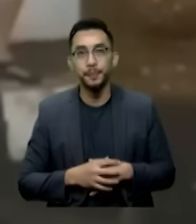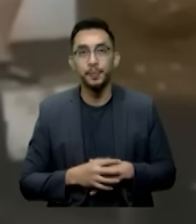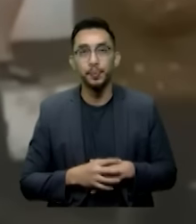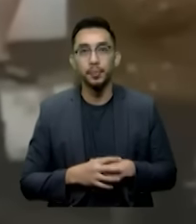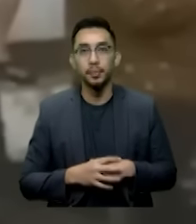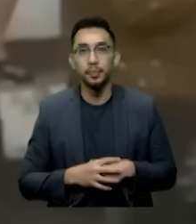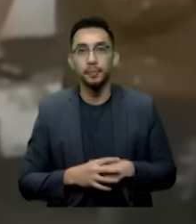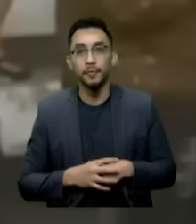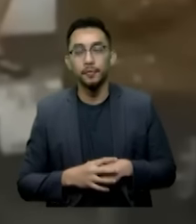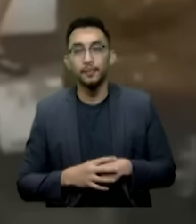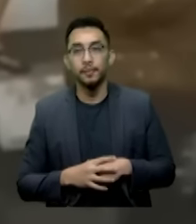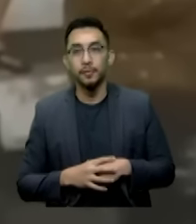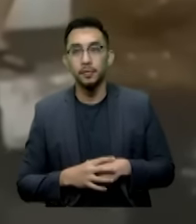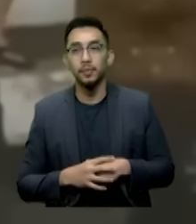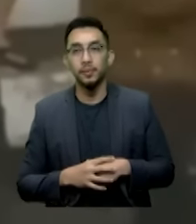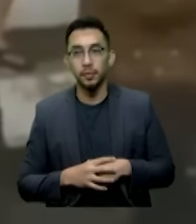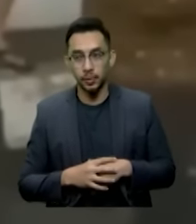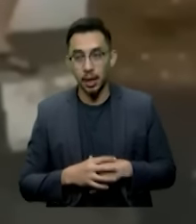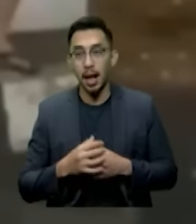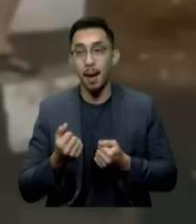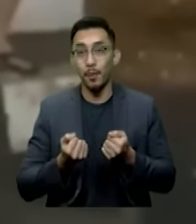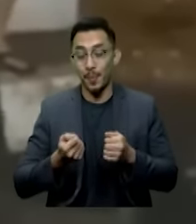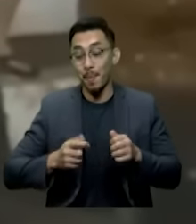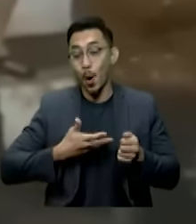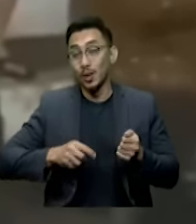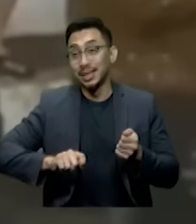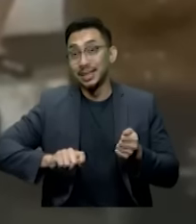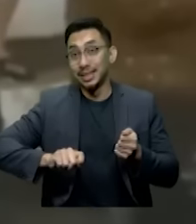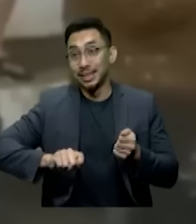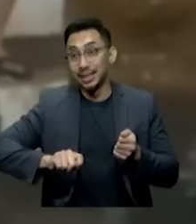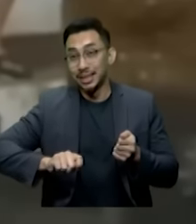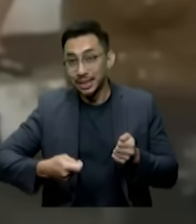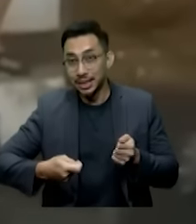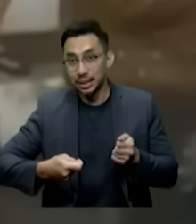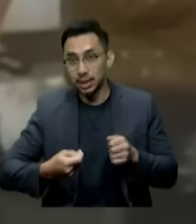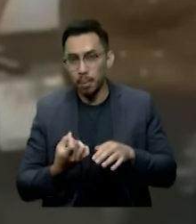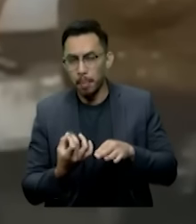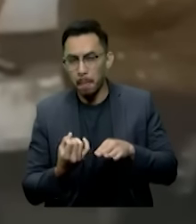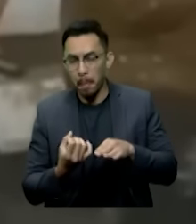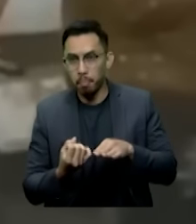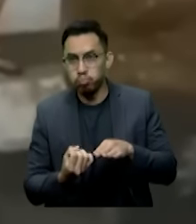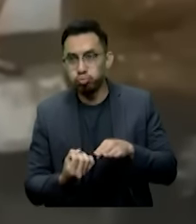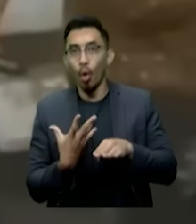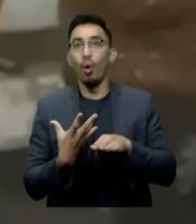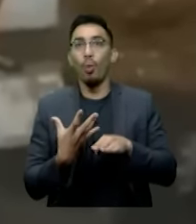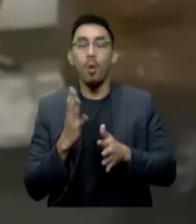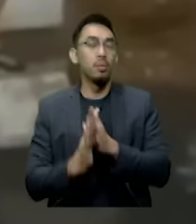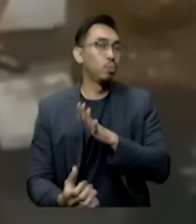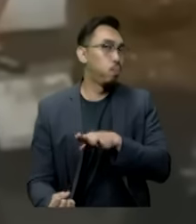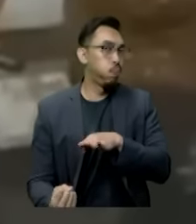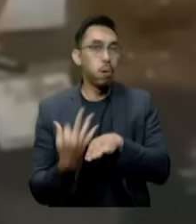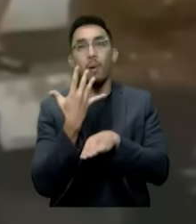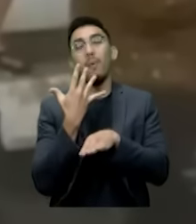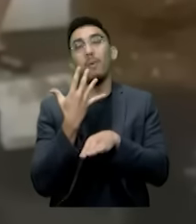Starter itu kan dia muncul api di dalam mobil, ya. Sehingga cepat membakar kendaraan. Tapi karena